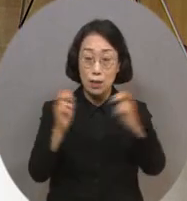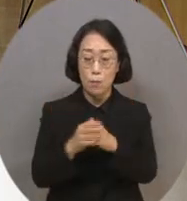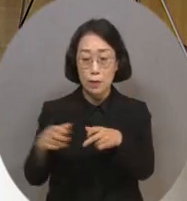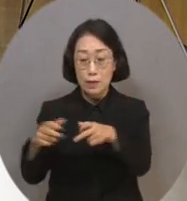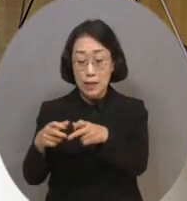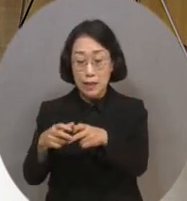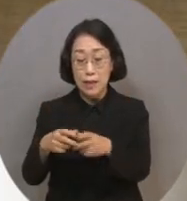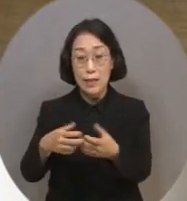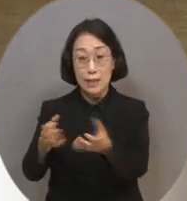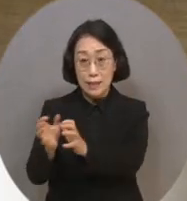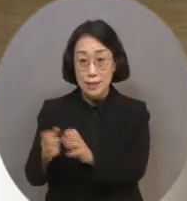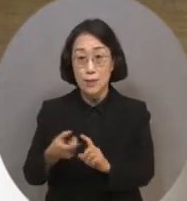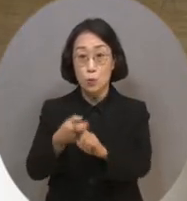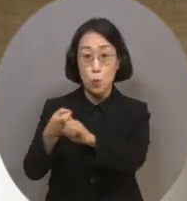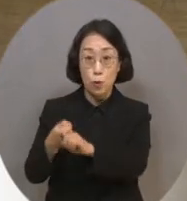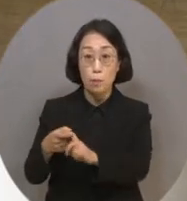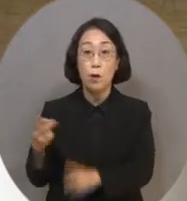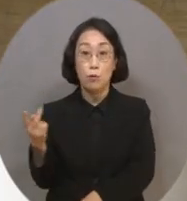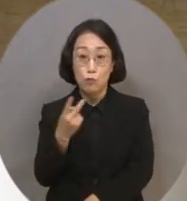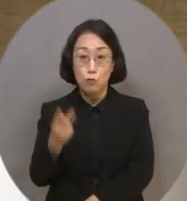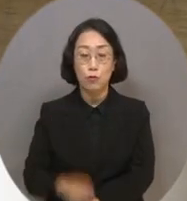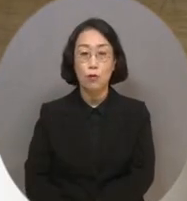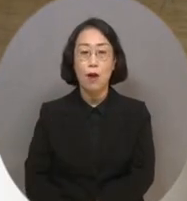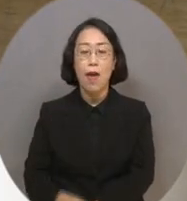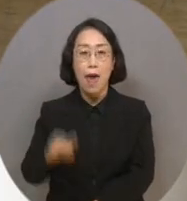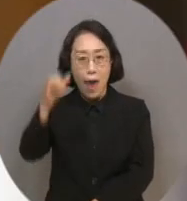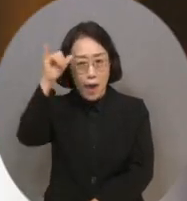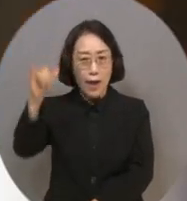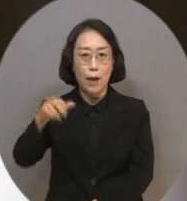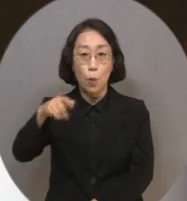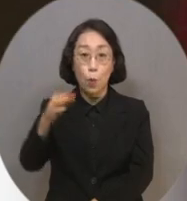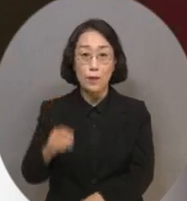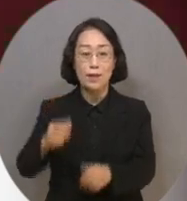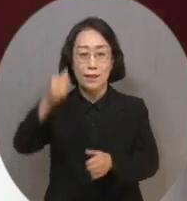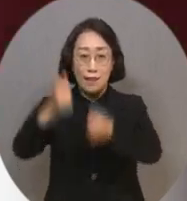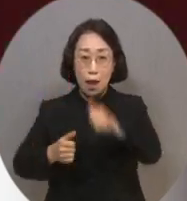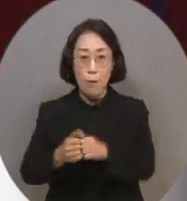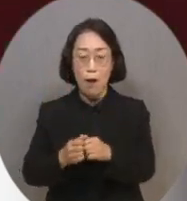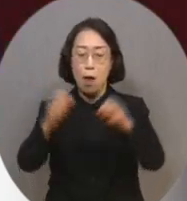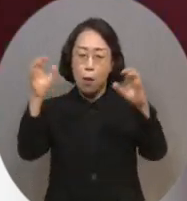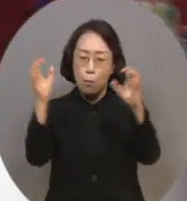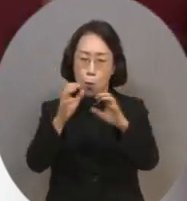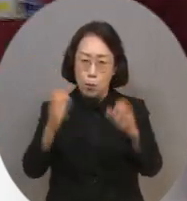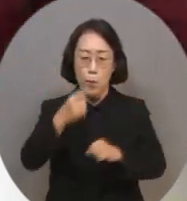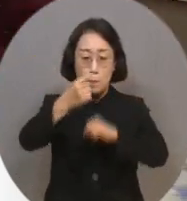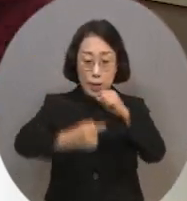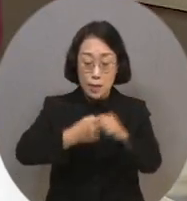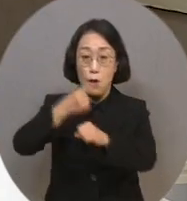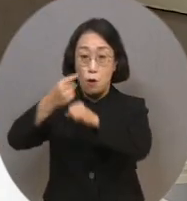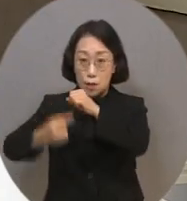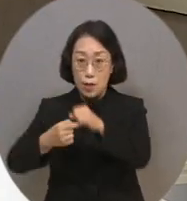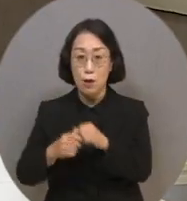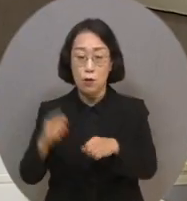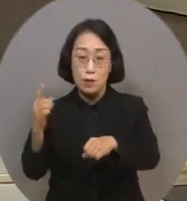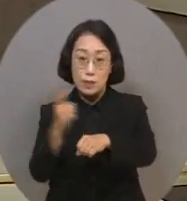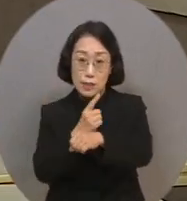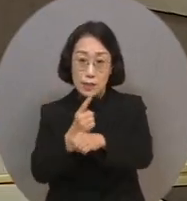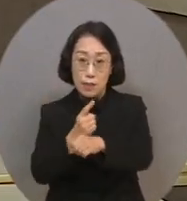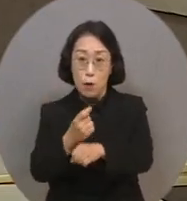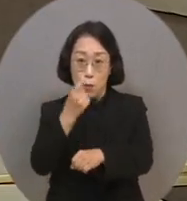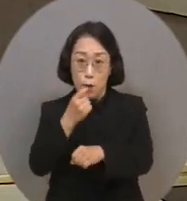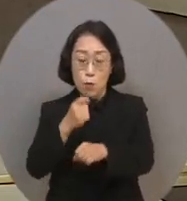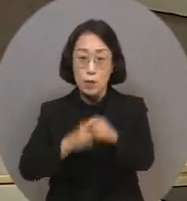장애인단체 총연맹은 장애청소년 행복 AI 코딩 대회를 꾸준히 열어 장애인의 디지털 접근 환경을